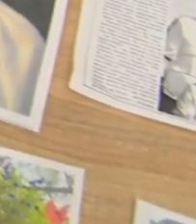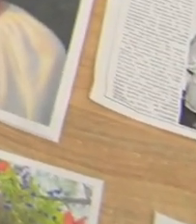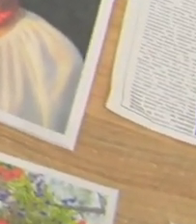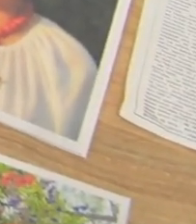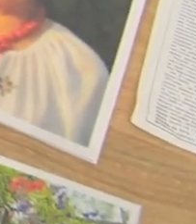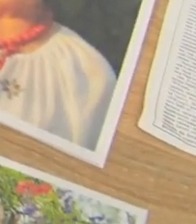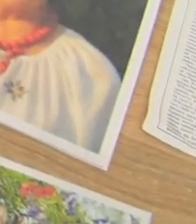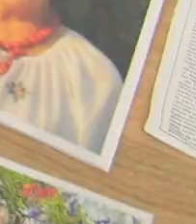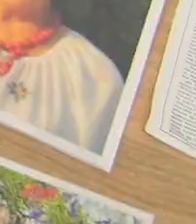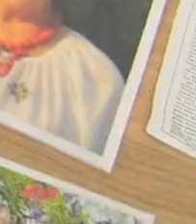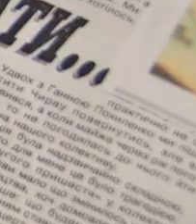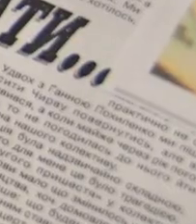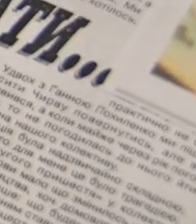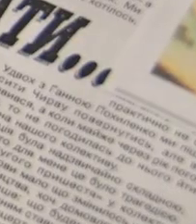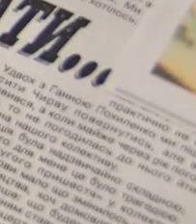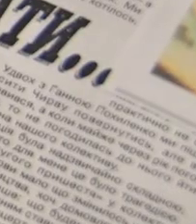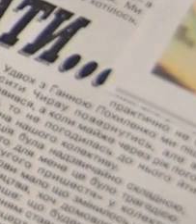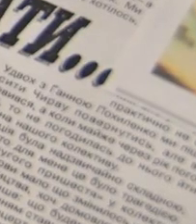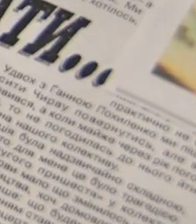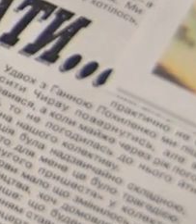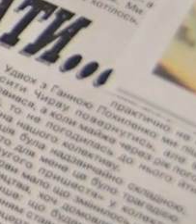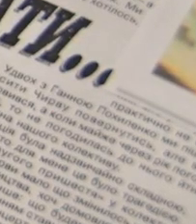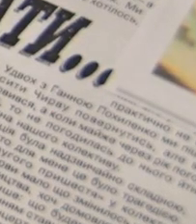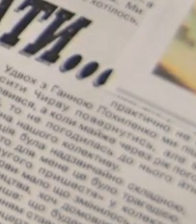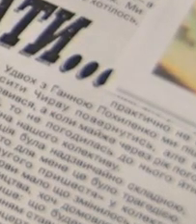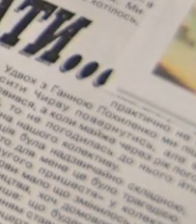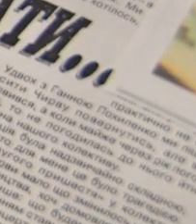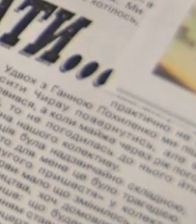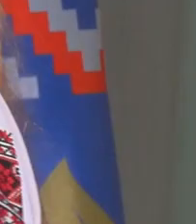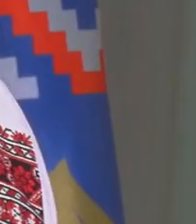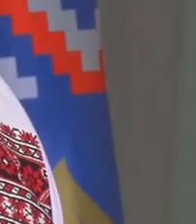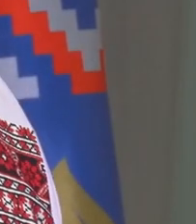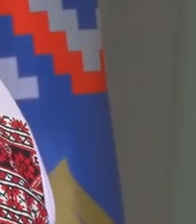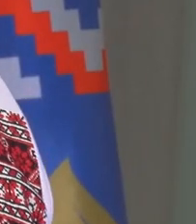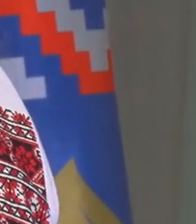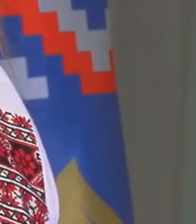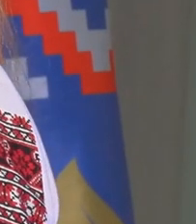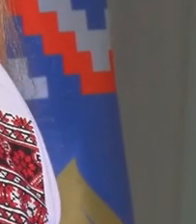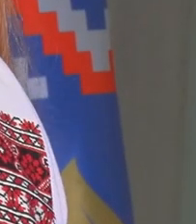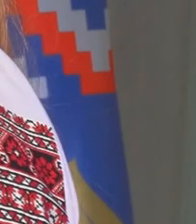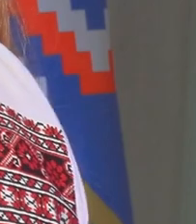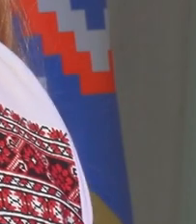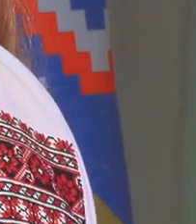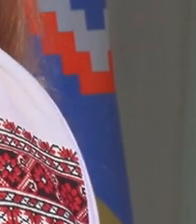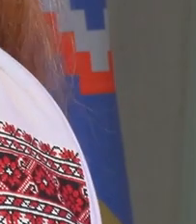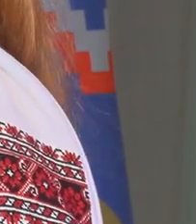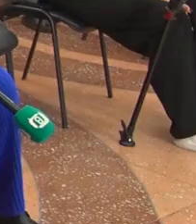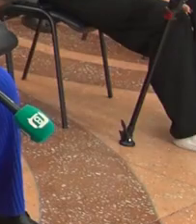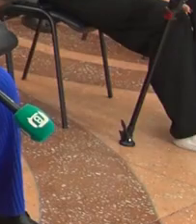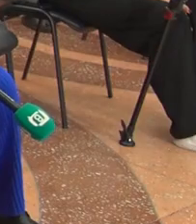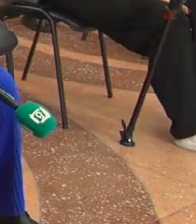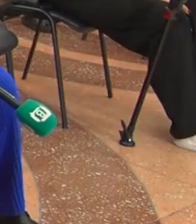та в Києві – одна з ініціаторок створення громадської організації «Патріотичне об'єднання «Оріяна». Надія Таршин – серед тих,